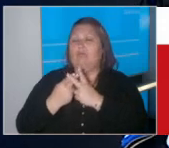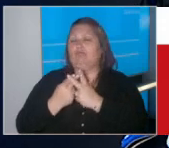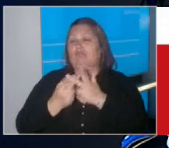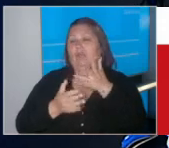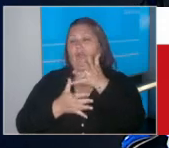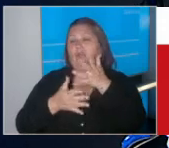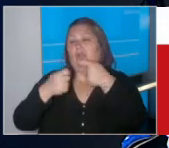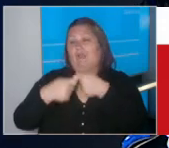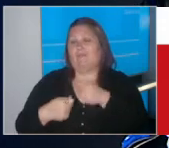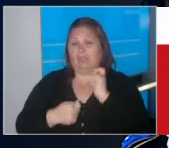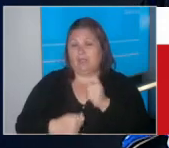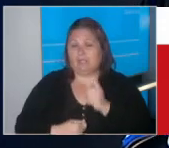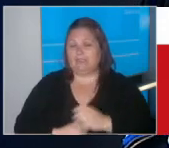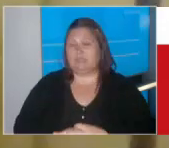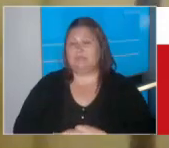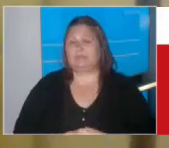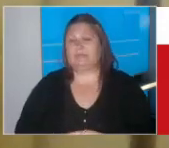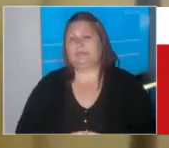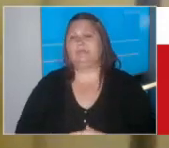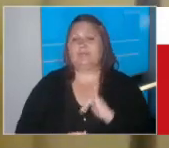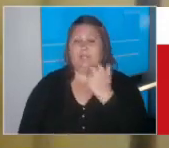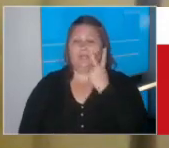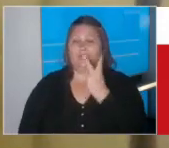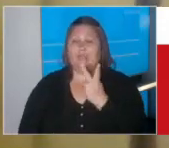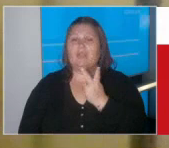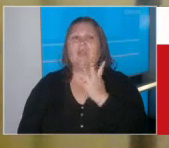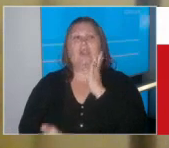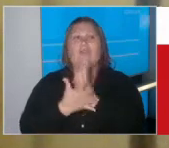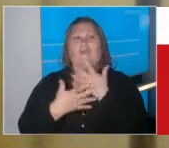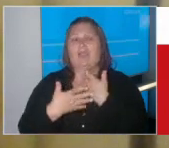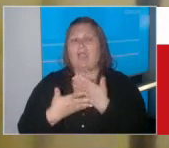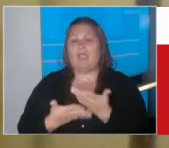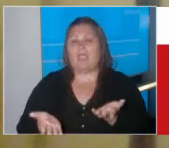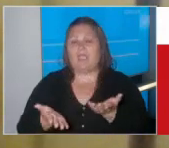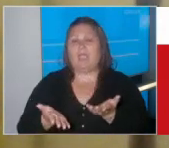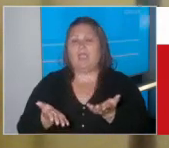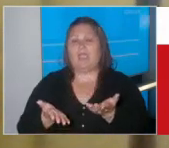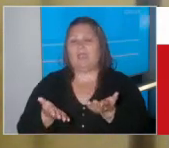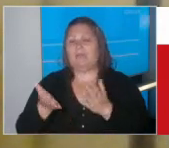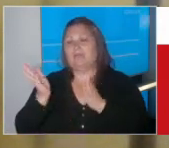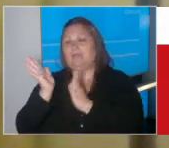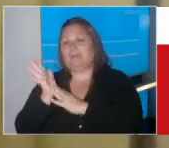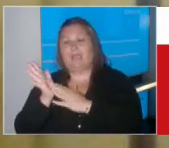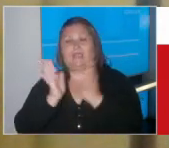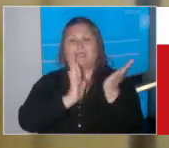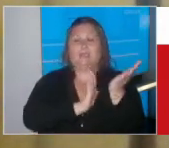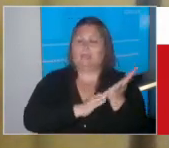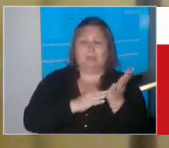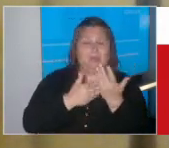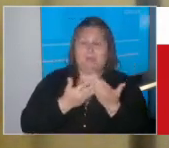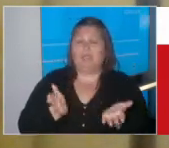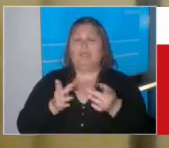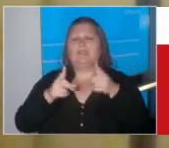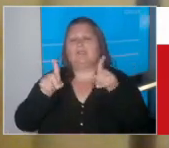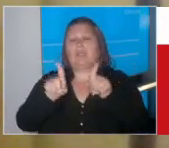של חברי הכנסת. תראי, אני חושבת שכבר אין ימין ואין שמאל. המפה הפוליטית מתחלקת